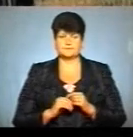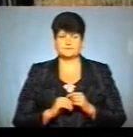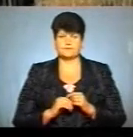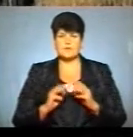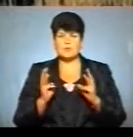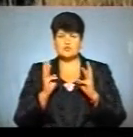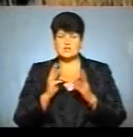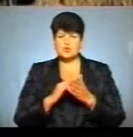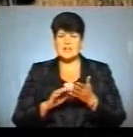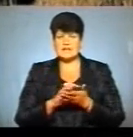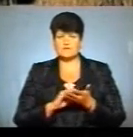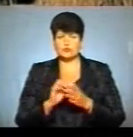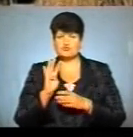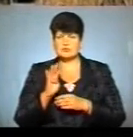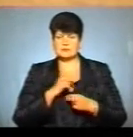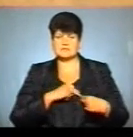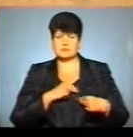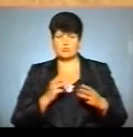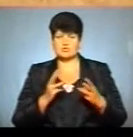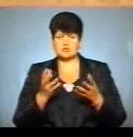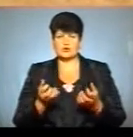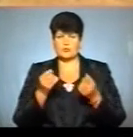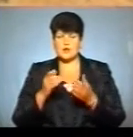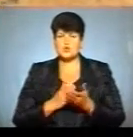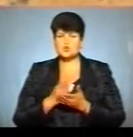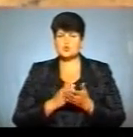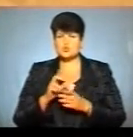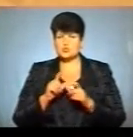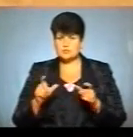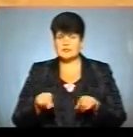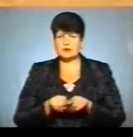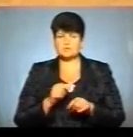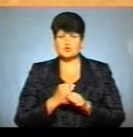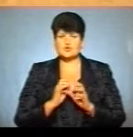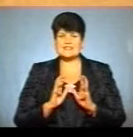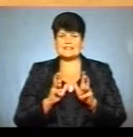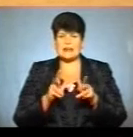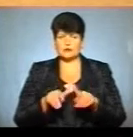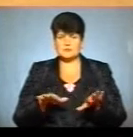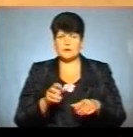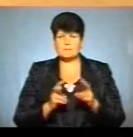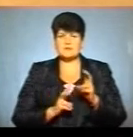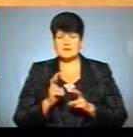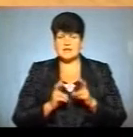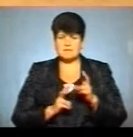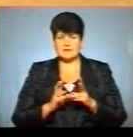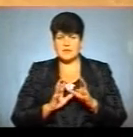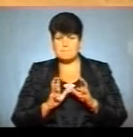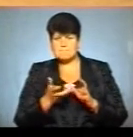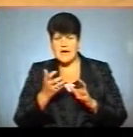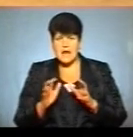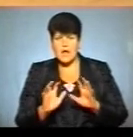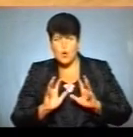Пожежу ліквідовують 4 працівників пожежно-рятувальної служби. Також на полі працює трактор місцевого підприємства, який переорює землю, щоб вогонь